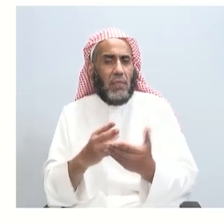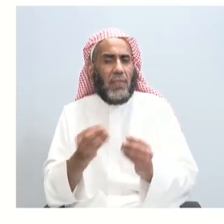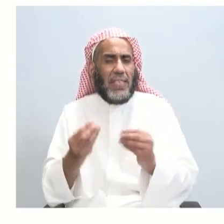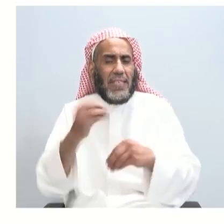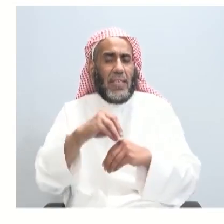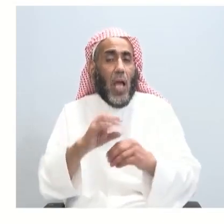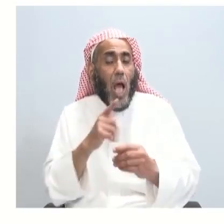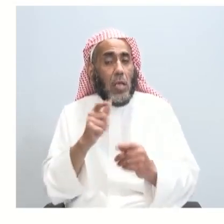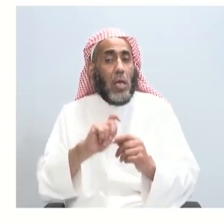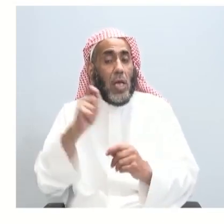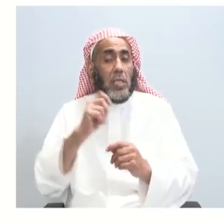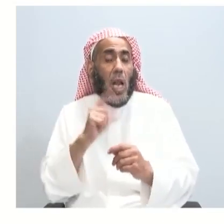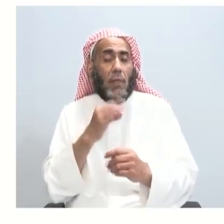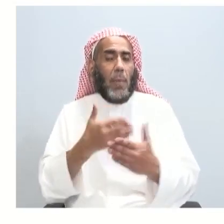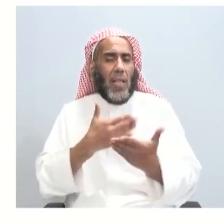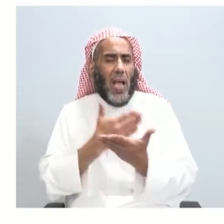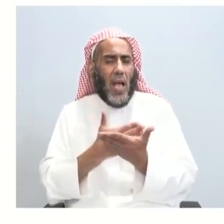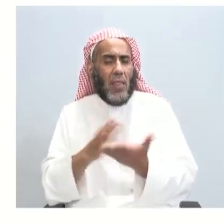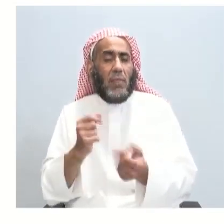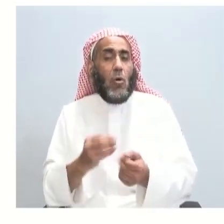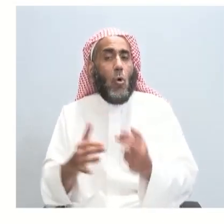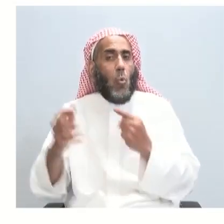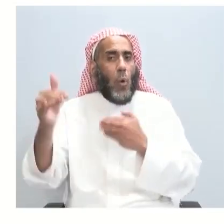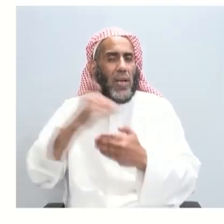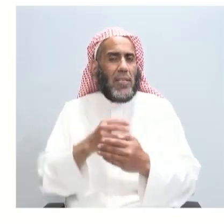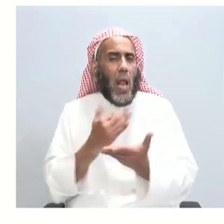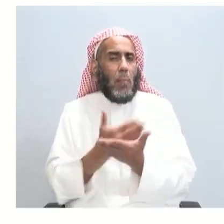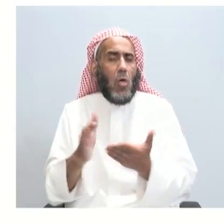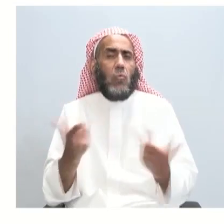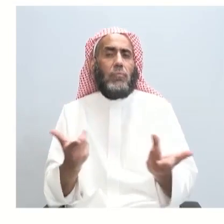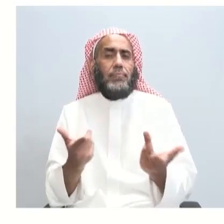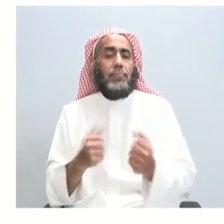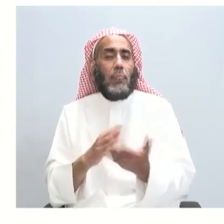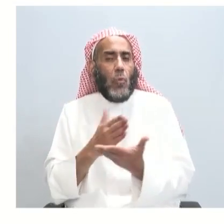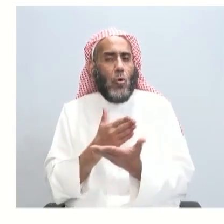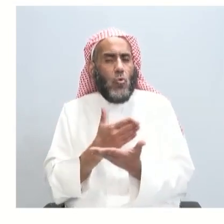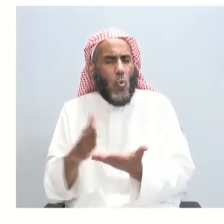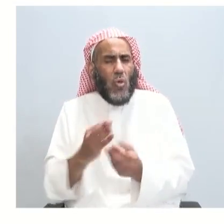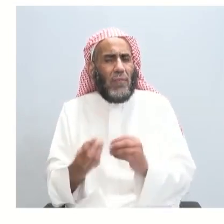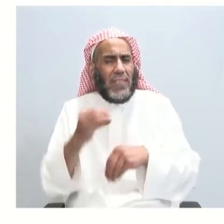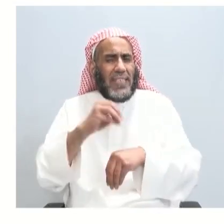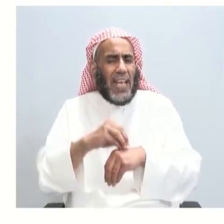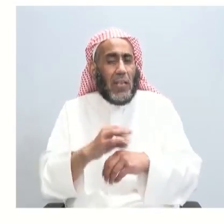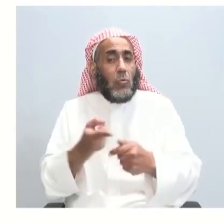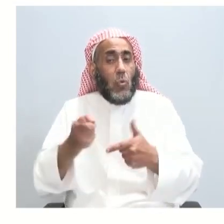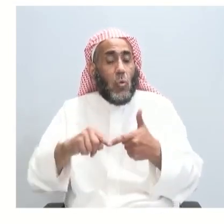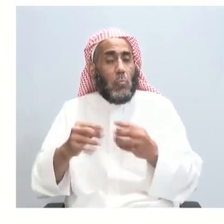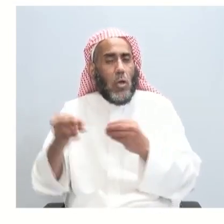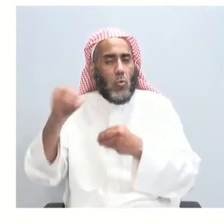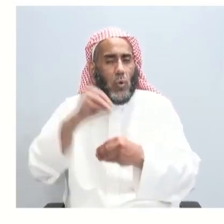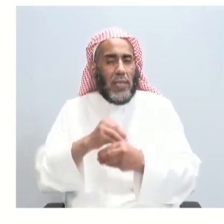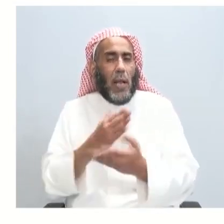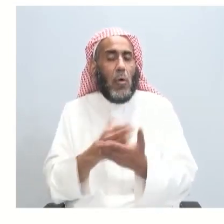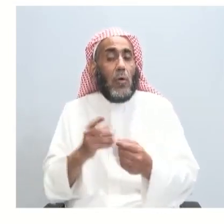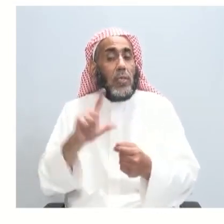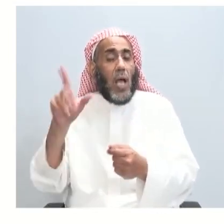تعرف اصل اللفظ بعد حذف زوائده ورد المحذوف منه يعني ان يحذف الزائد ثم يرد المحذوف ما رايك